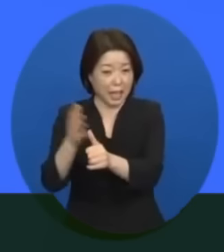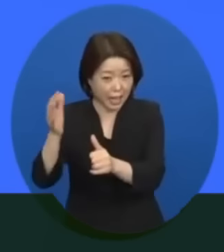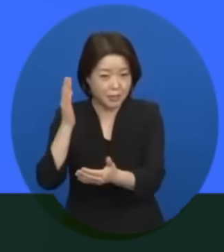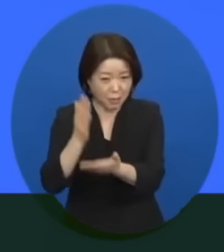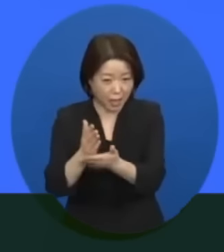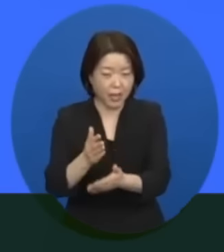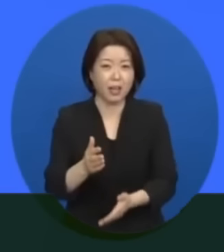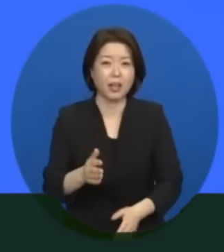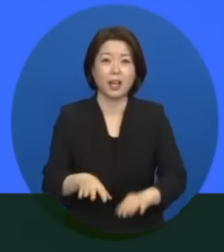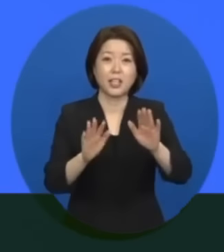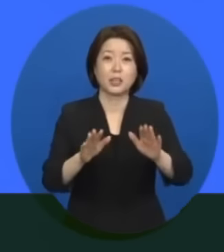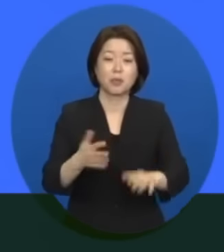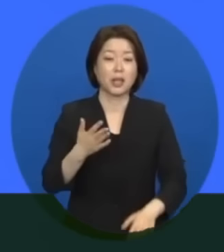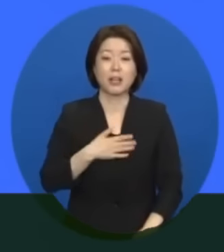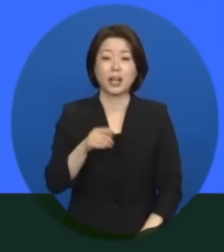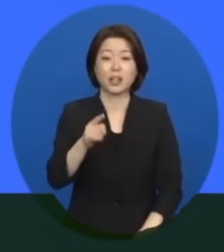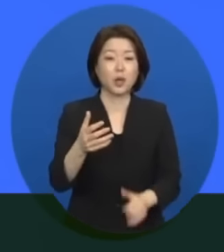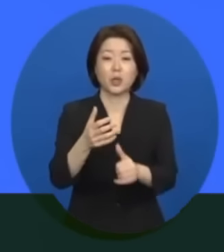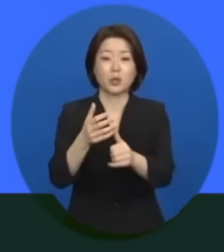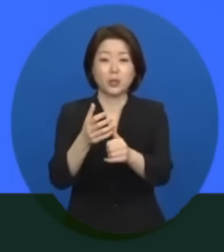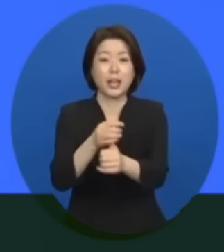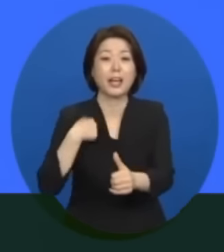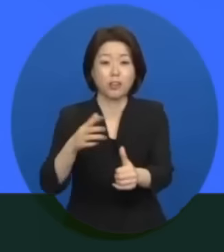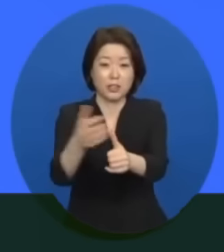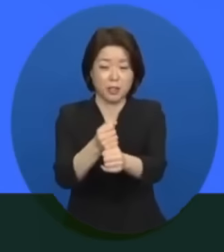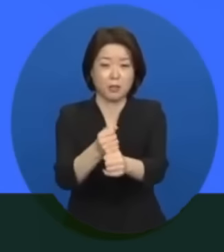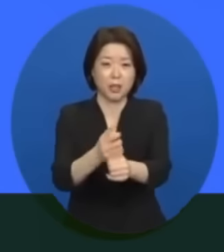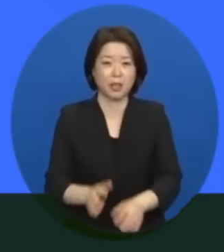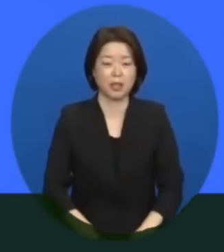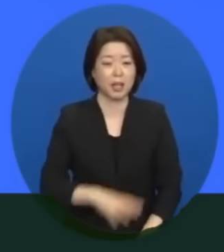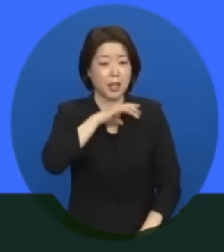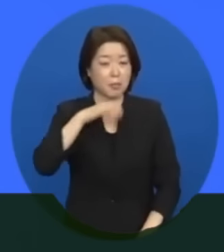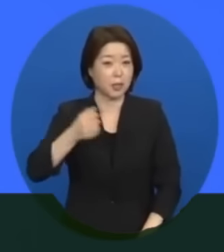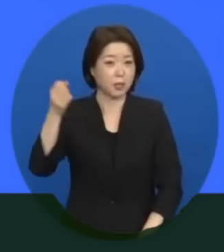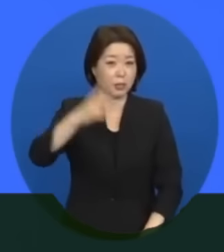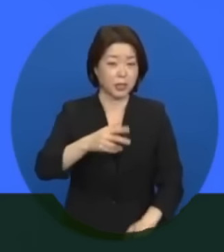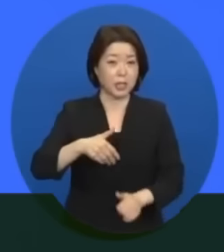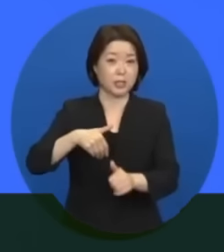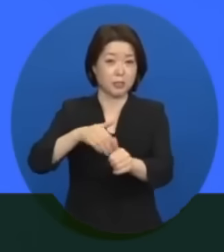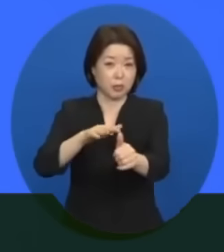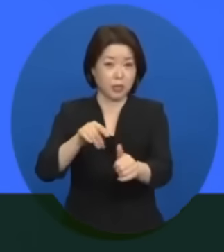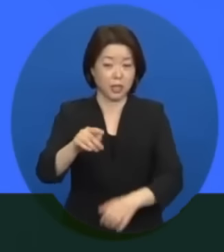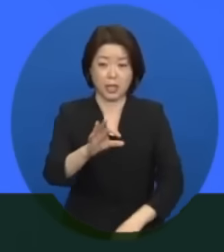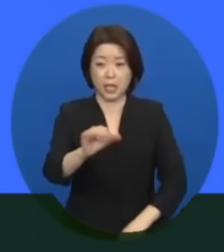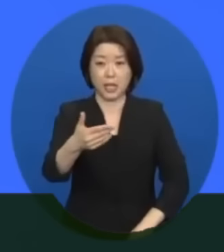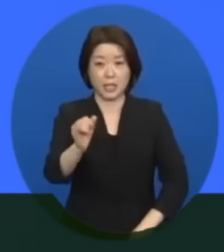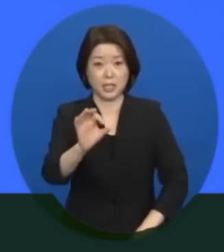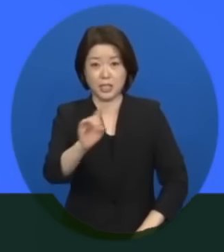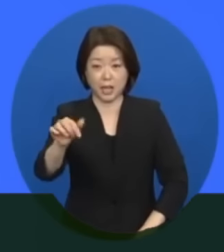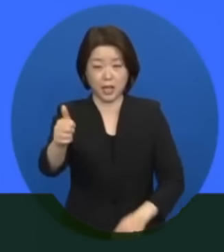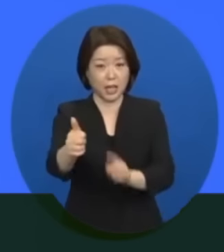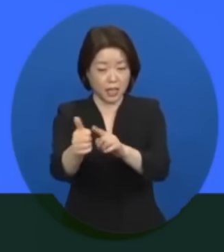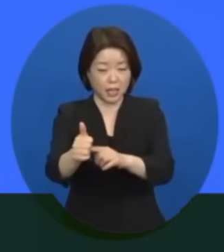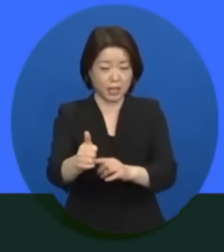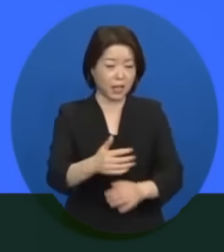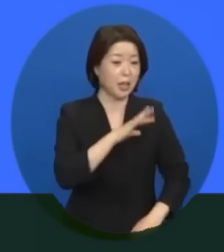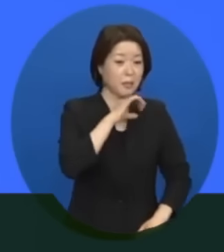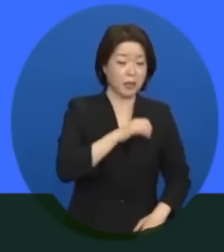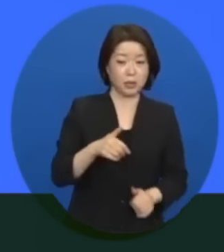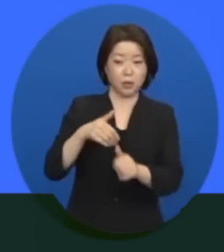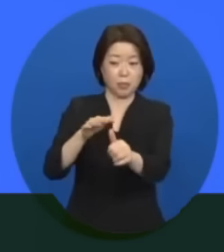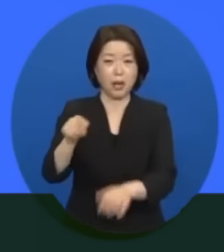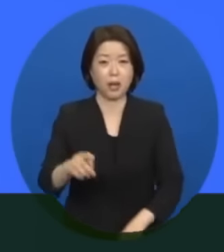아니 이번에는 내가 너 놓치지 않을 거야 베드로를 다시 그에게 보내는 거예 그래서 베드로가 아예 그냥